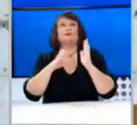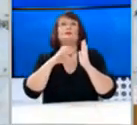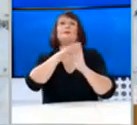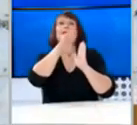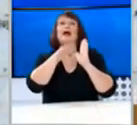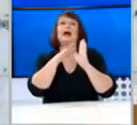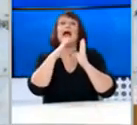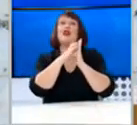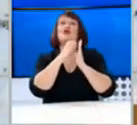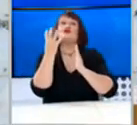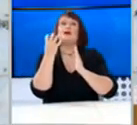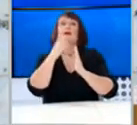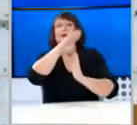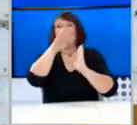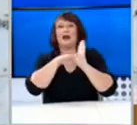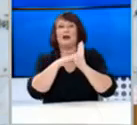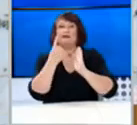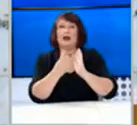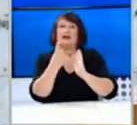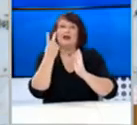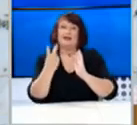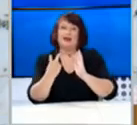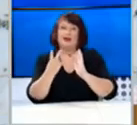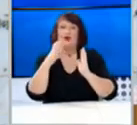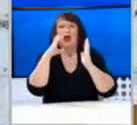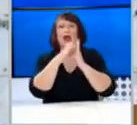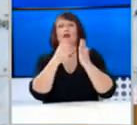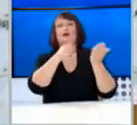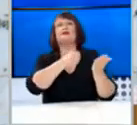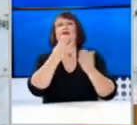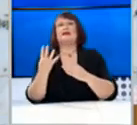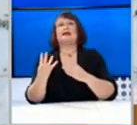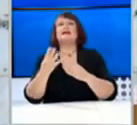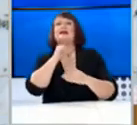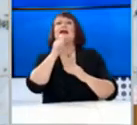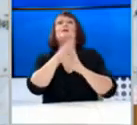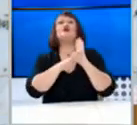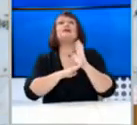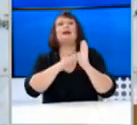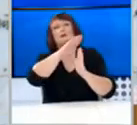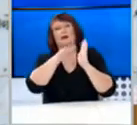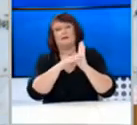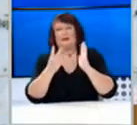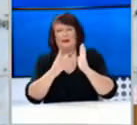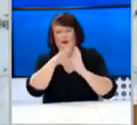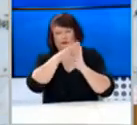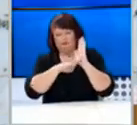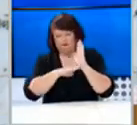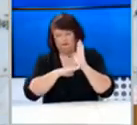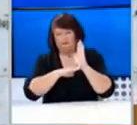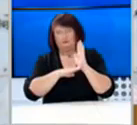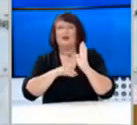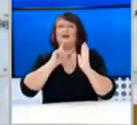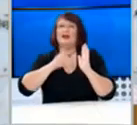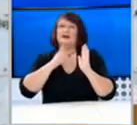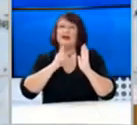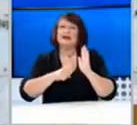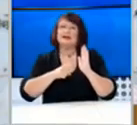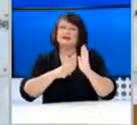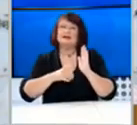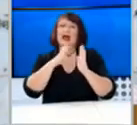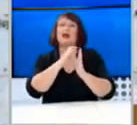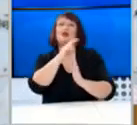άρθρου 40 και της παραγράφου 2 του άρθρου 64 του Συντάγματος και δεύτερον της παραγράφου 1 του